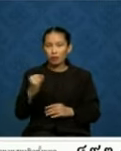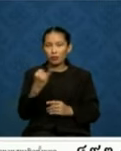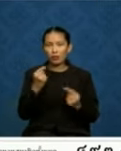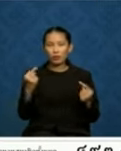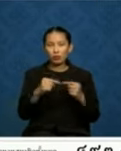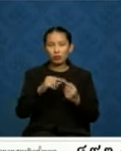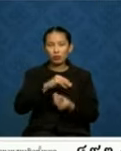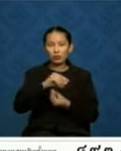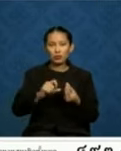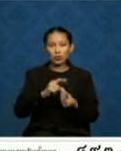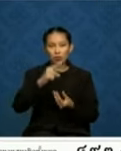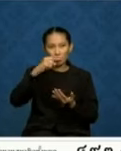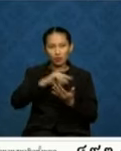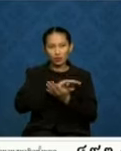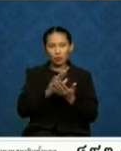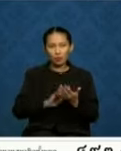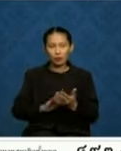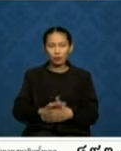เศรษฐกิจของประเทศไทย